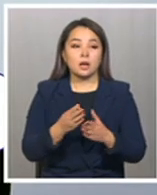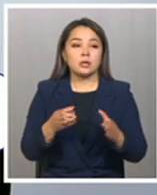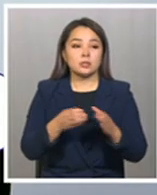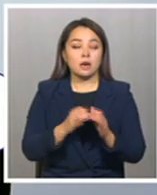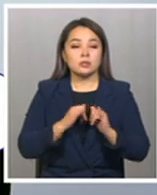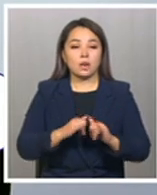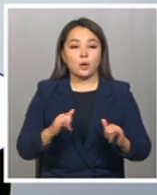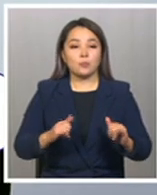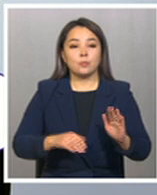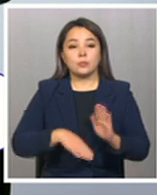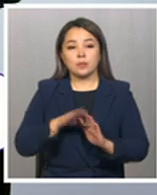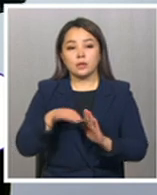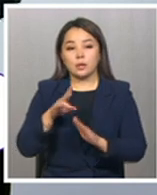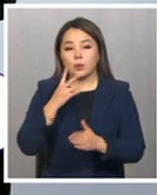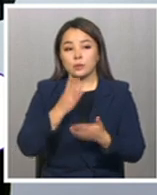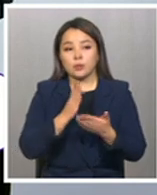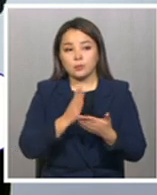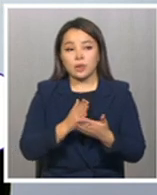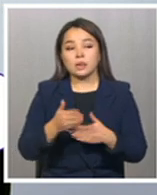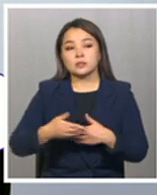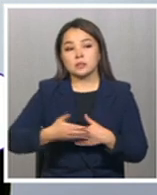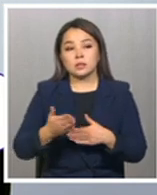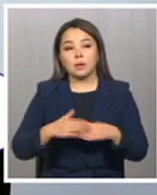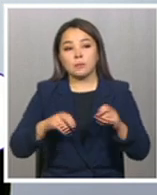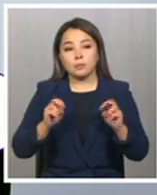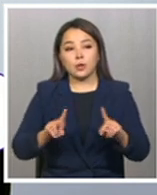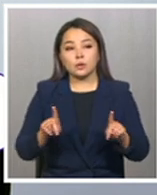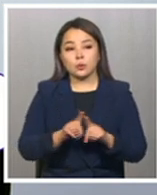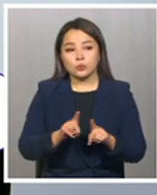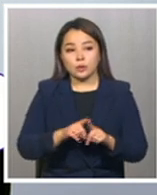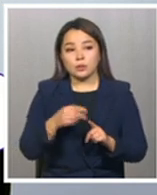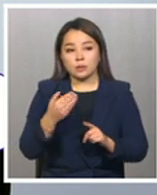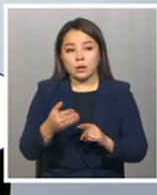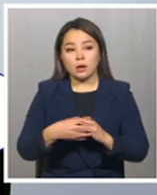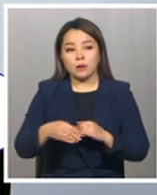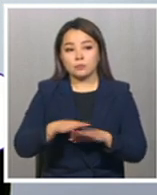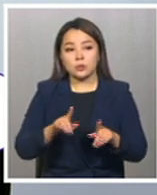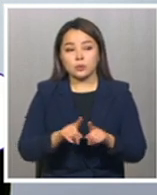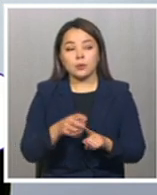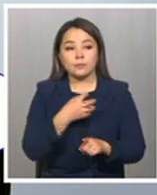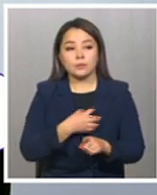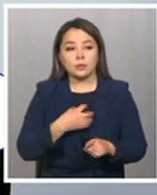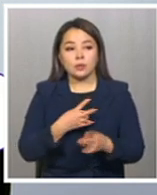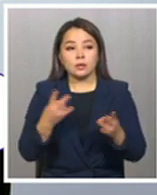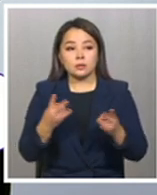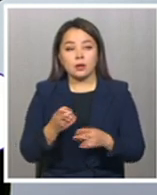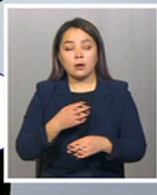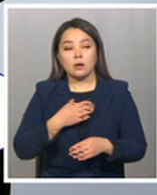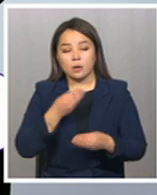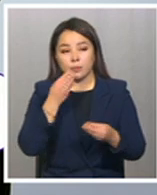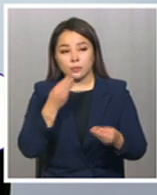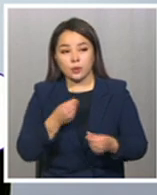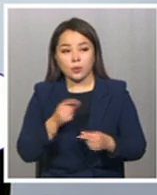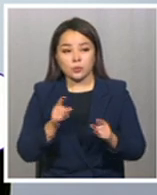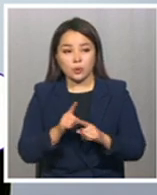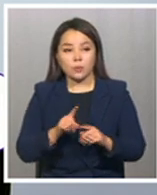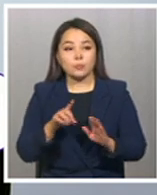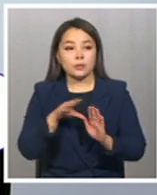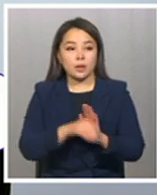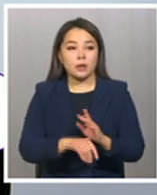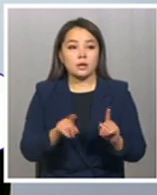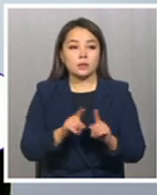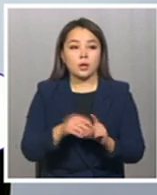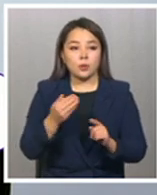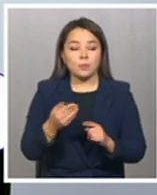дамуынан басым көрінеді. Ал сыртқы мамандану дегеніміз бұл тек аймақтық қажеттіліктерді қанағаттандыруға емес, сонымен бірге